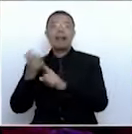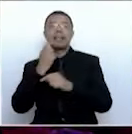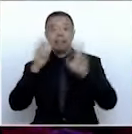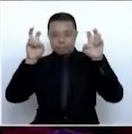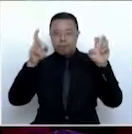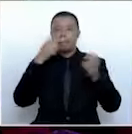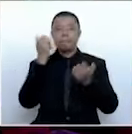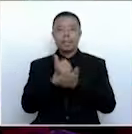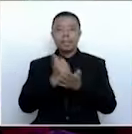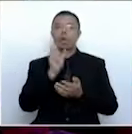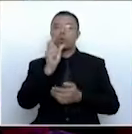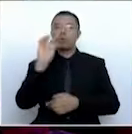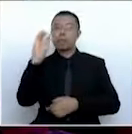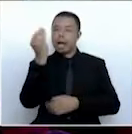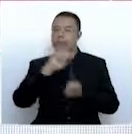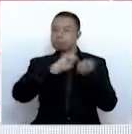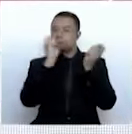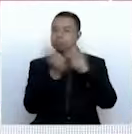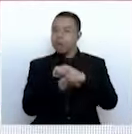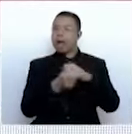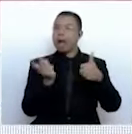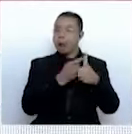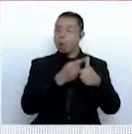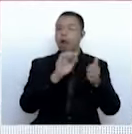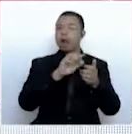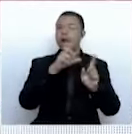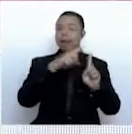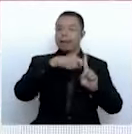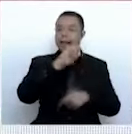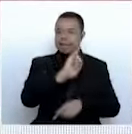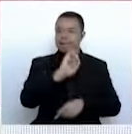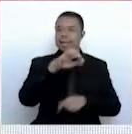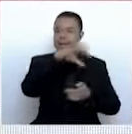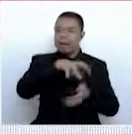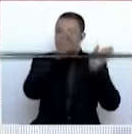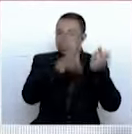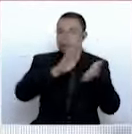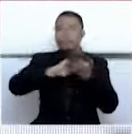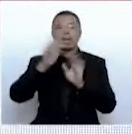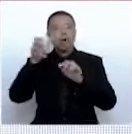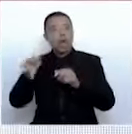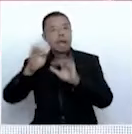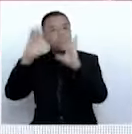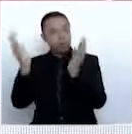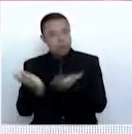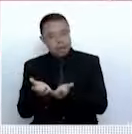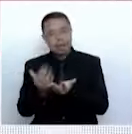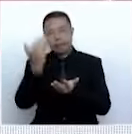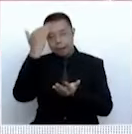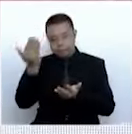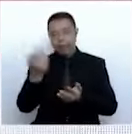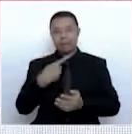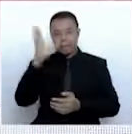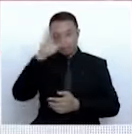krusial transisi Jakarta dari daerah khusus ibu kota menjadi kota global. Sebagaimana kita ketahui